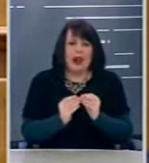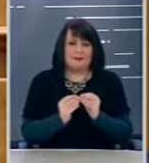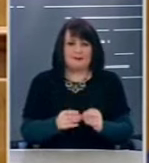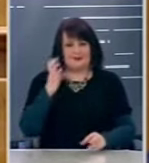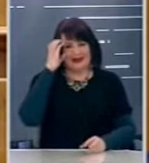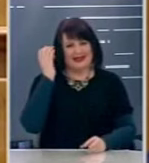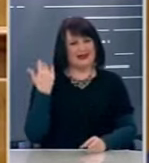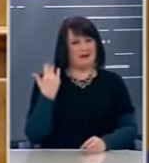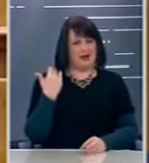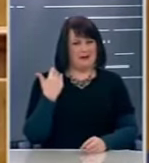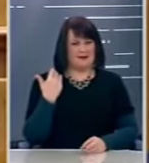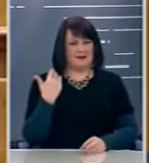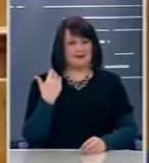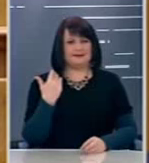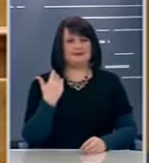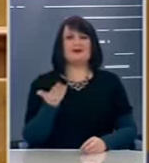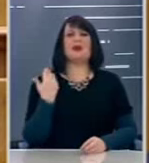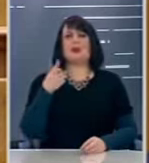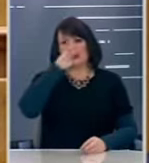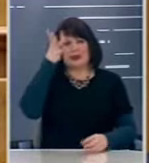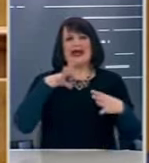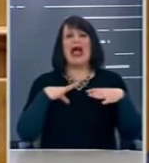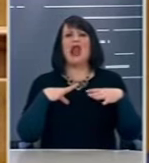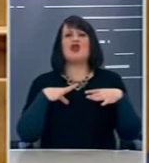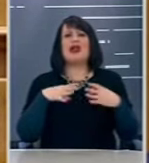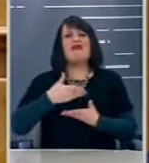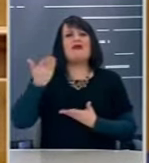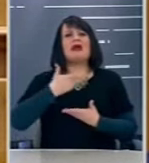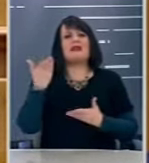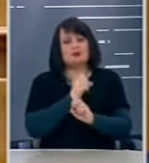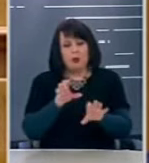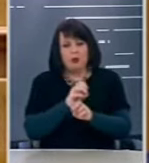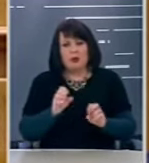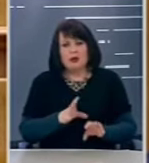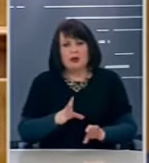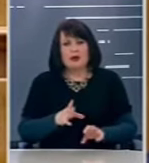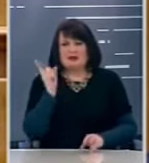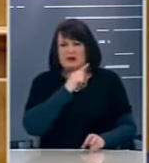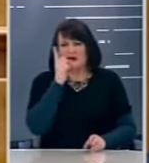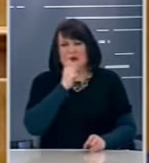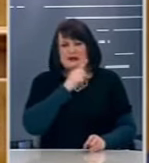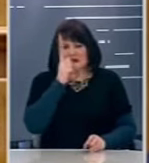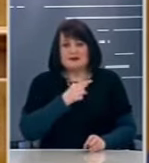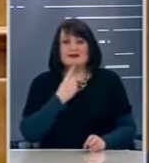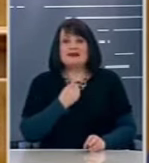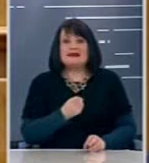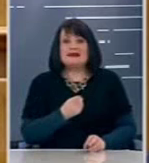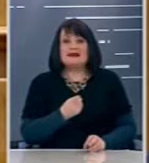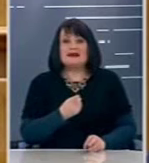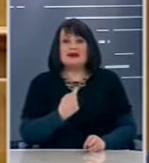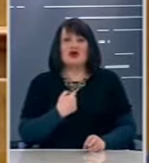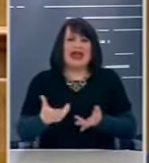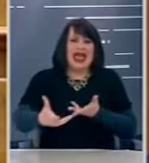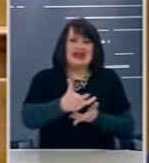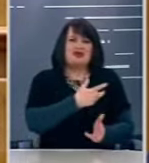Θυμάμαι ακόμα του περασμένου καλοκαιριού τα δημοσιεύματα, ψευδή όλα, ότι έχουμε παίξει έξω στα